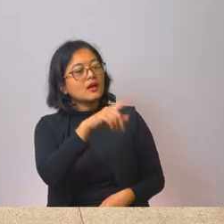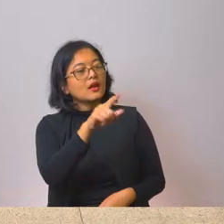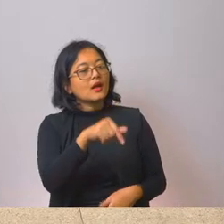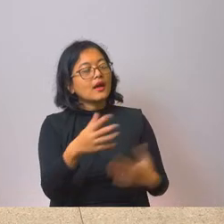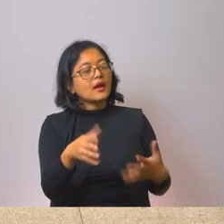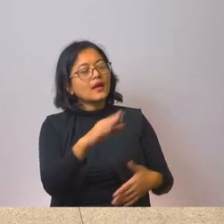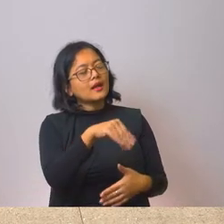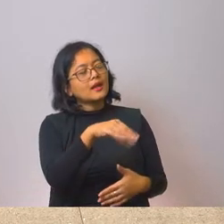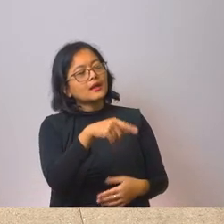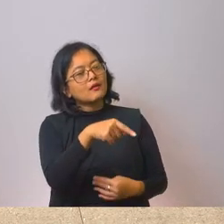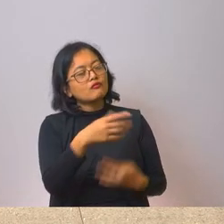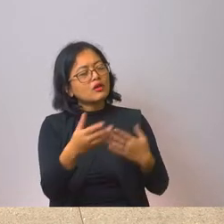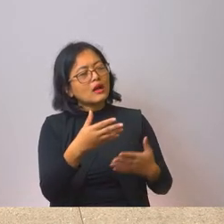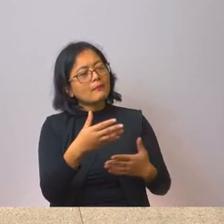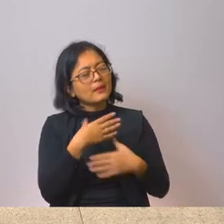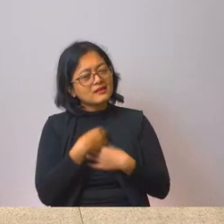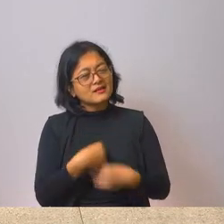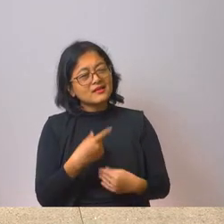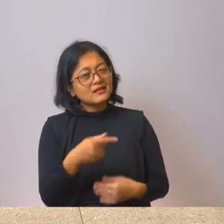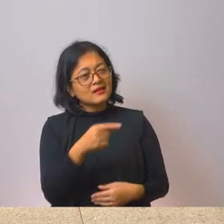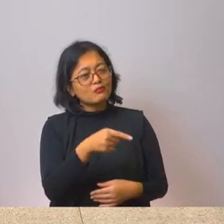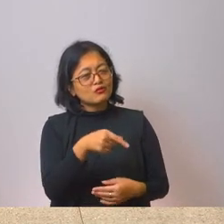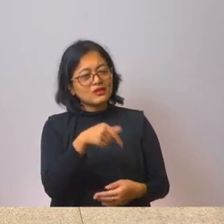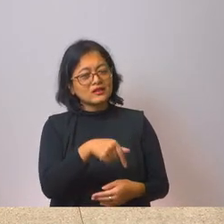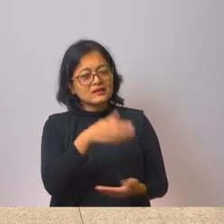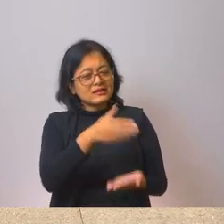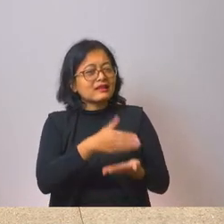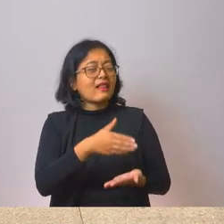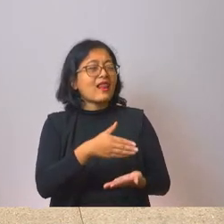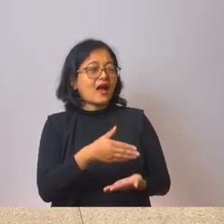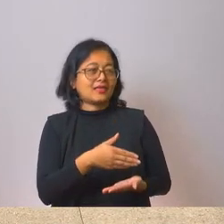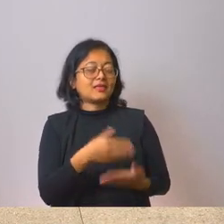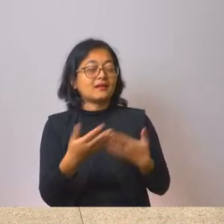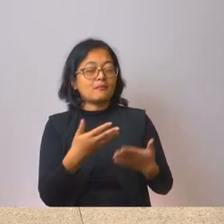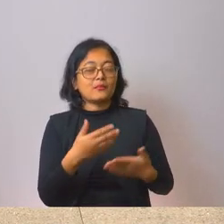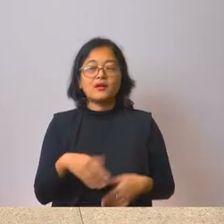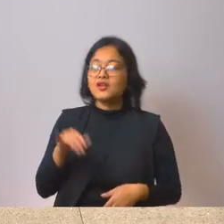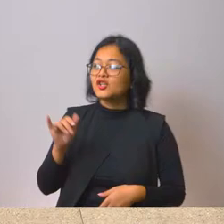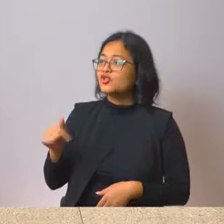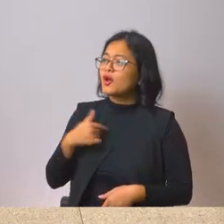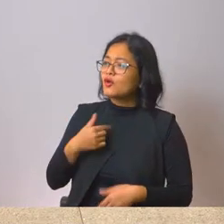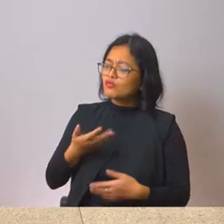udah siap-siap dari awal, aku pengen tepat waktu, tetapi